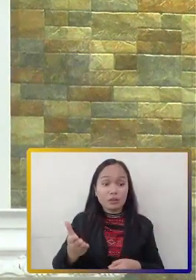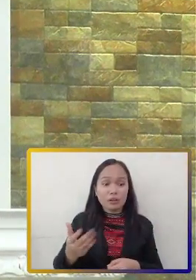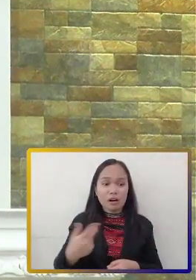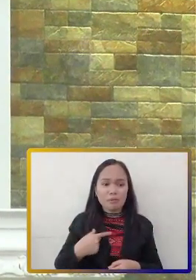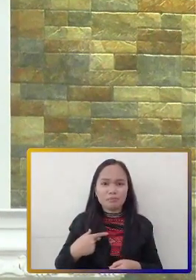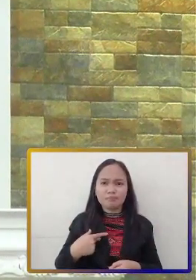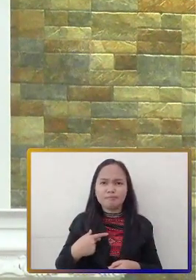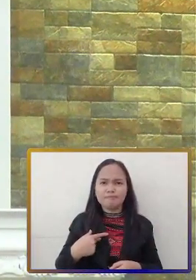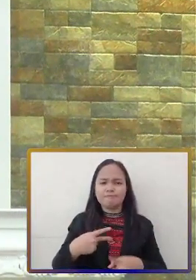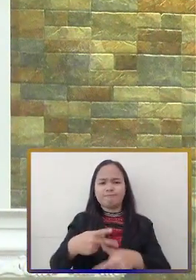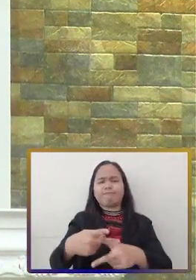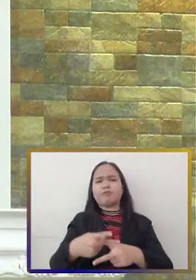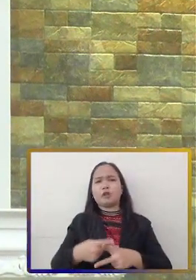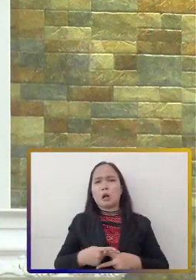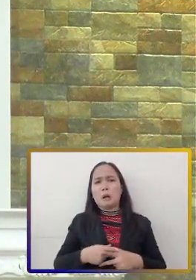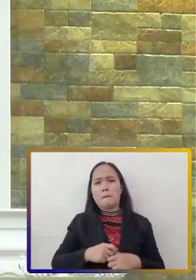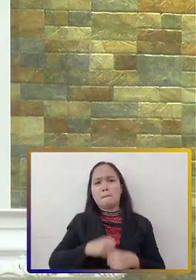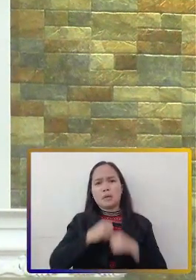of your gadget,